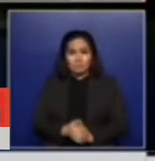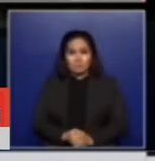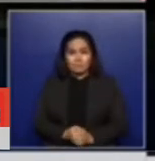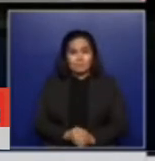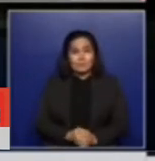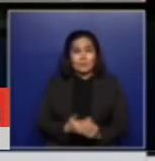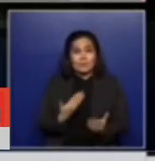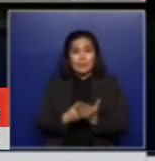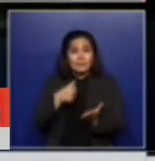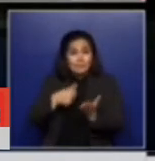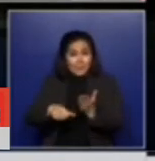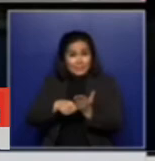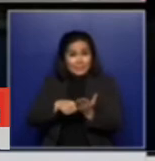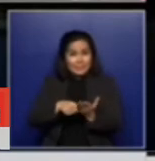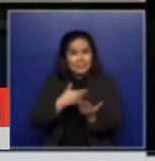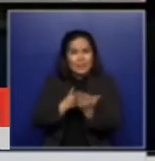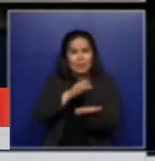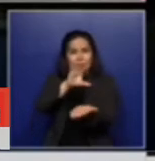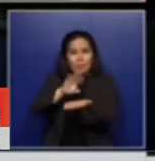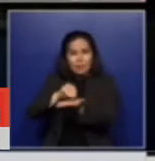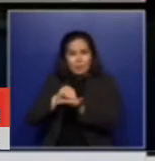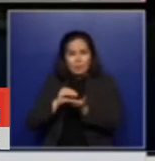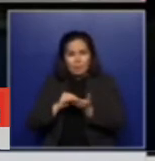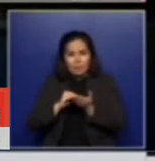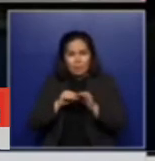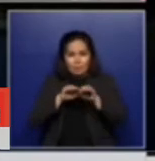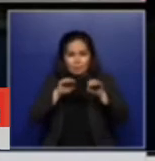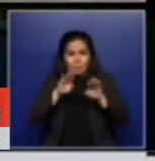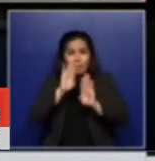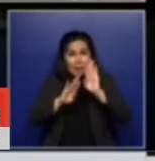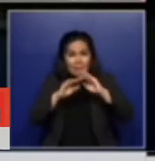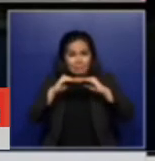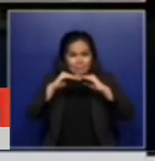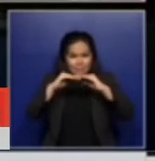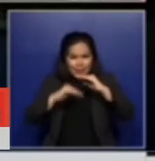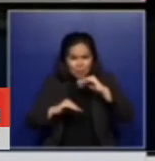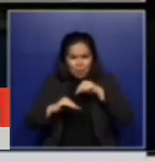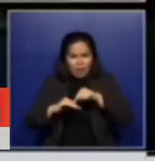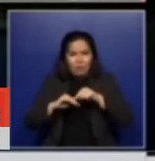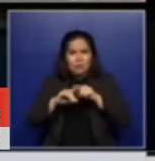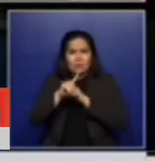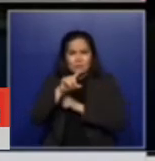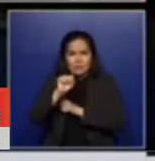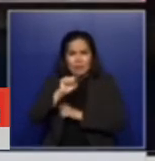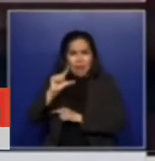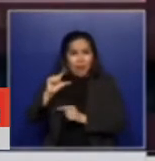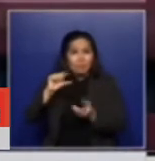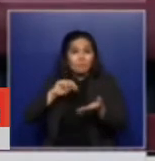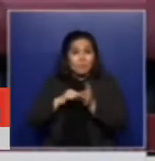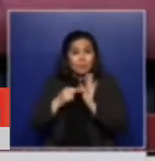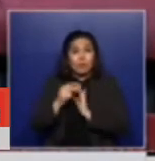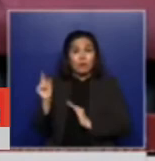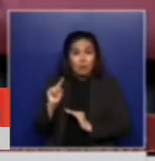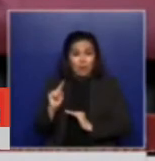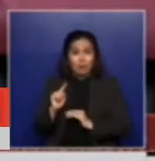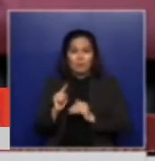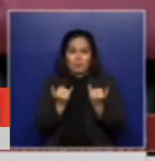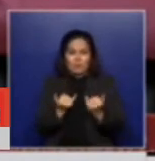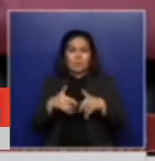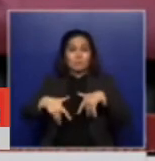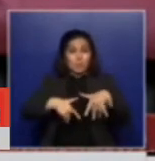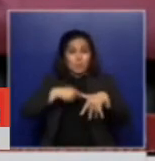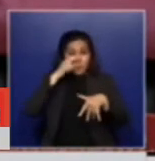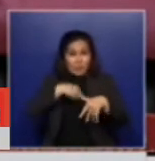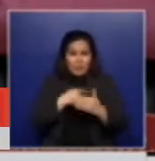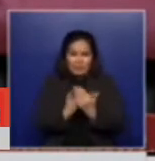เก็บภาษีได้ต่ำกว่าประมาณการเป็นแสนล้านเนี่ยนะครับมันแปลว่าอะไรครับมันแปลว่าพี่น้องประชาชนขาดก